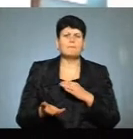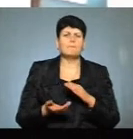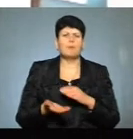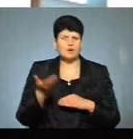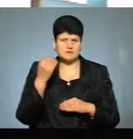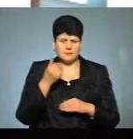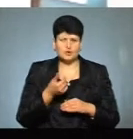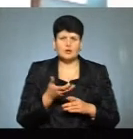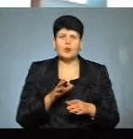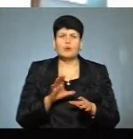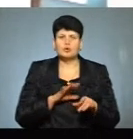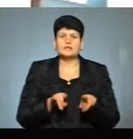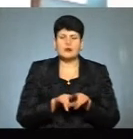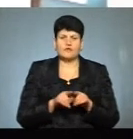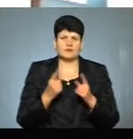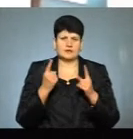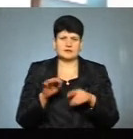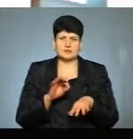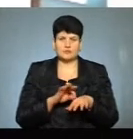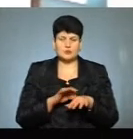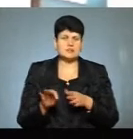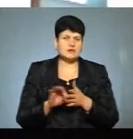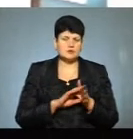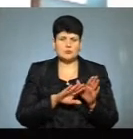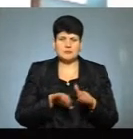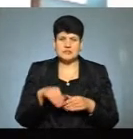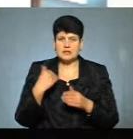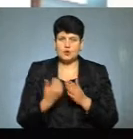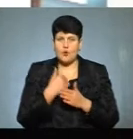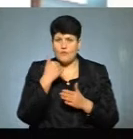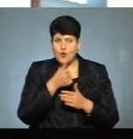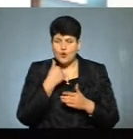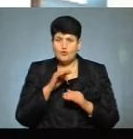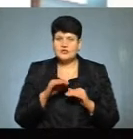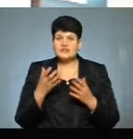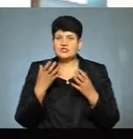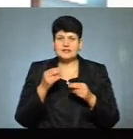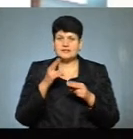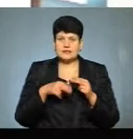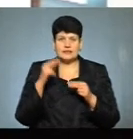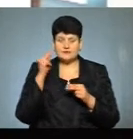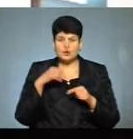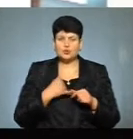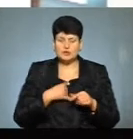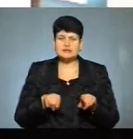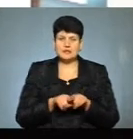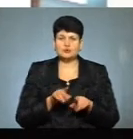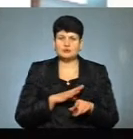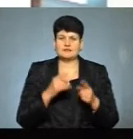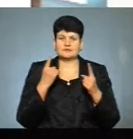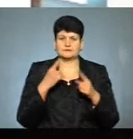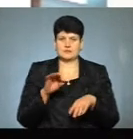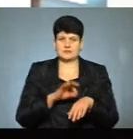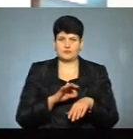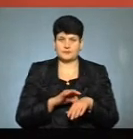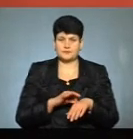теж була висока захворюваність. Одразу ж після Нового року, навіть діти ще не вийшли з навчання, у нас була теж така от висока захворюваність.